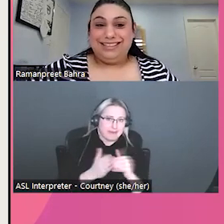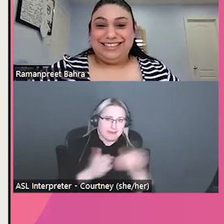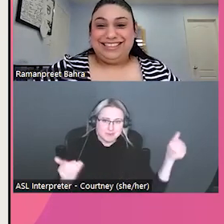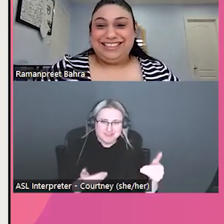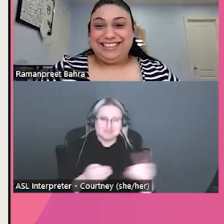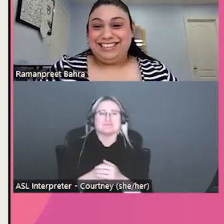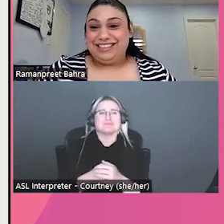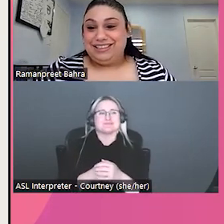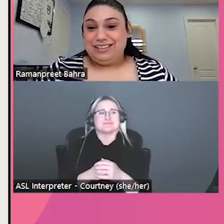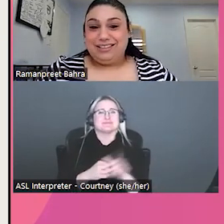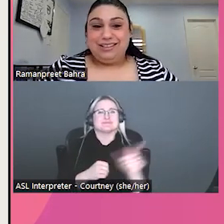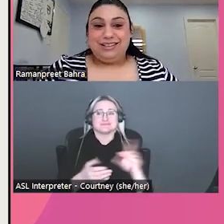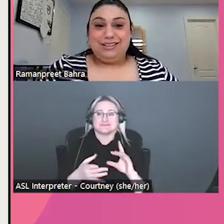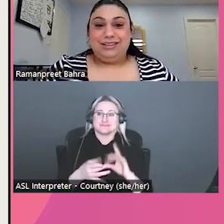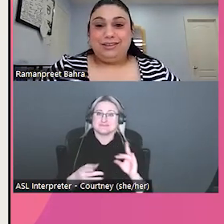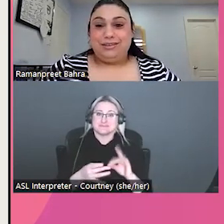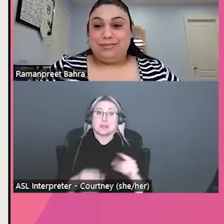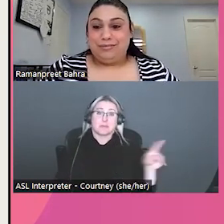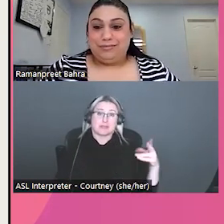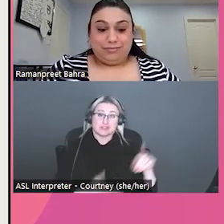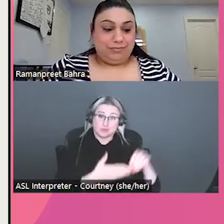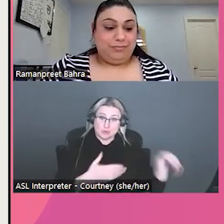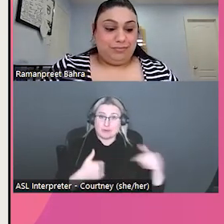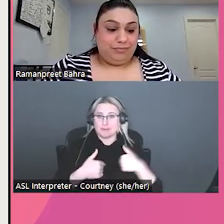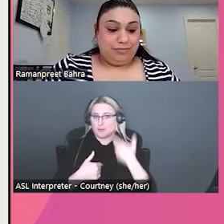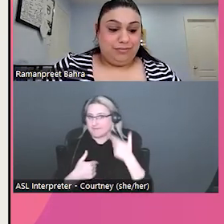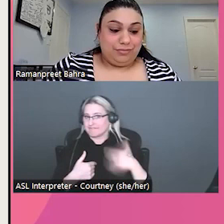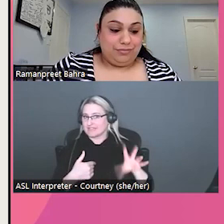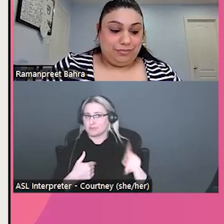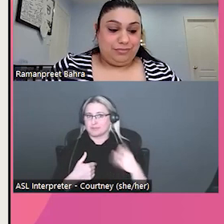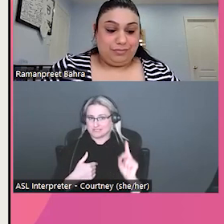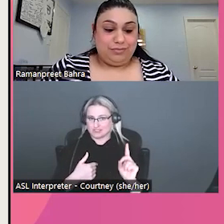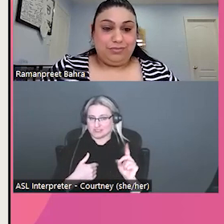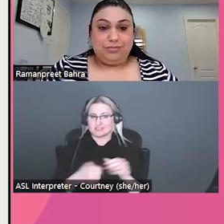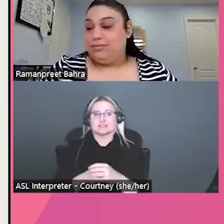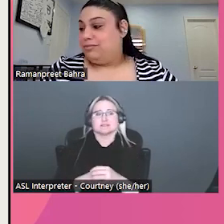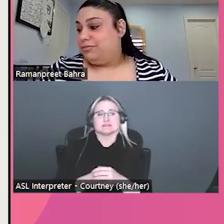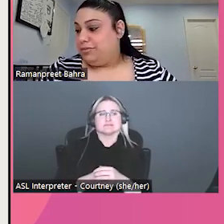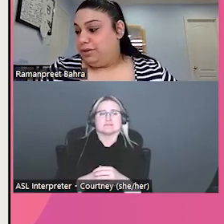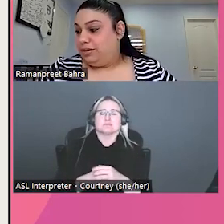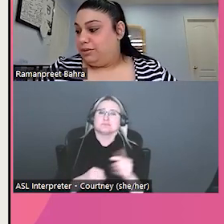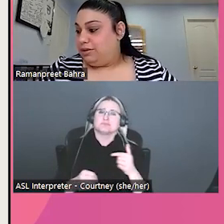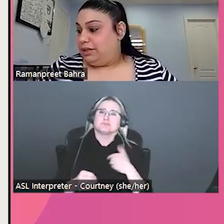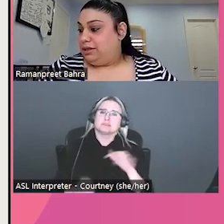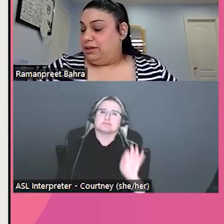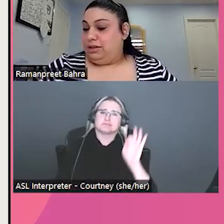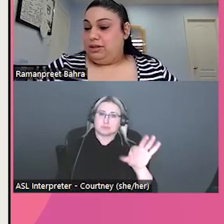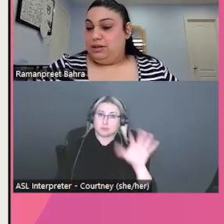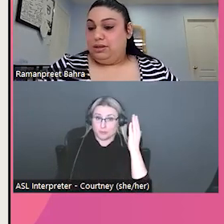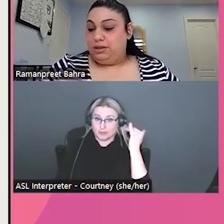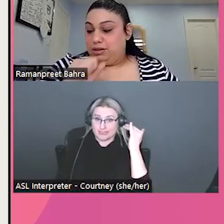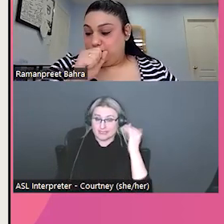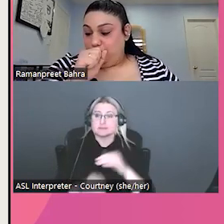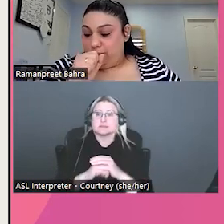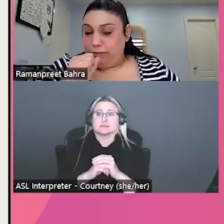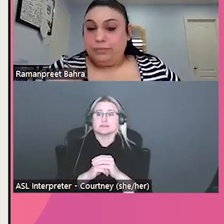et especially merci encore une fois Roman pour les for my case propos today. And I know I just aimables finished my de PhD. présentation de tantôt, And I want to mais bring this up je because voulais I'm going to parler de cela